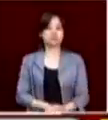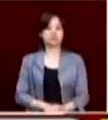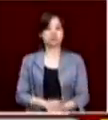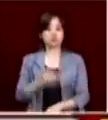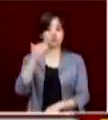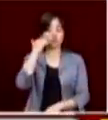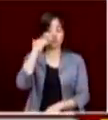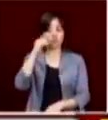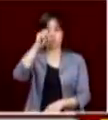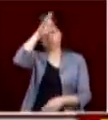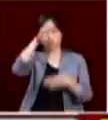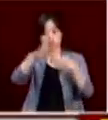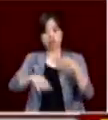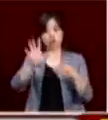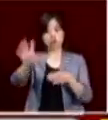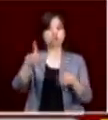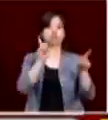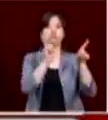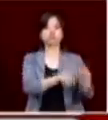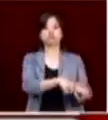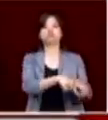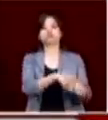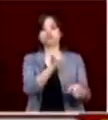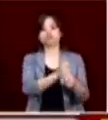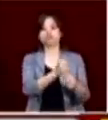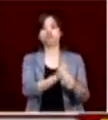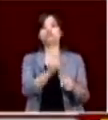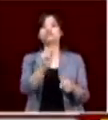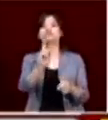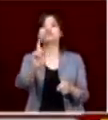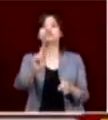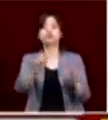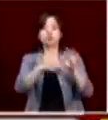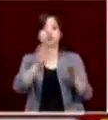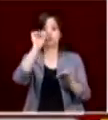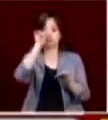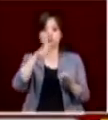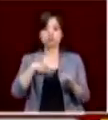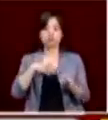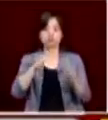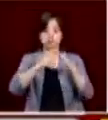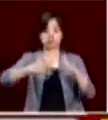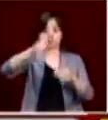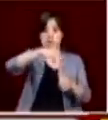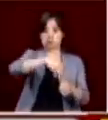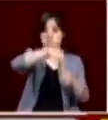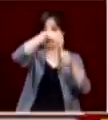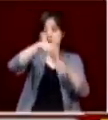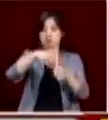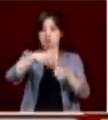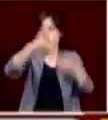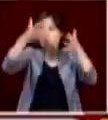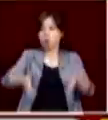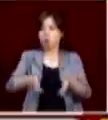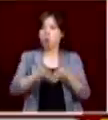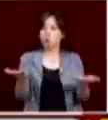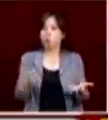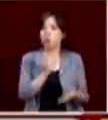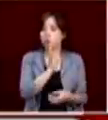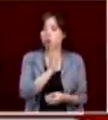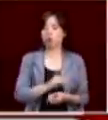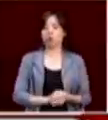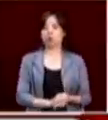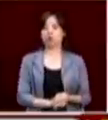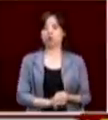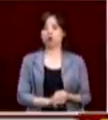老董将就叫董将来做，因为这个啊，特别是讲要市长啊，这遐尼重要的代志啊，